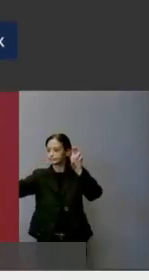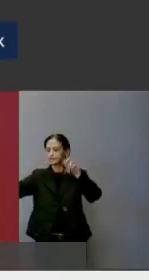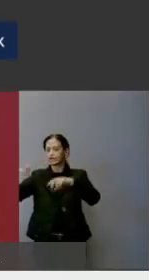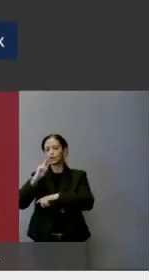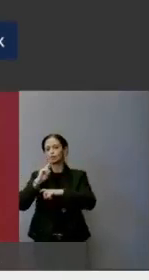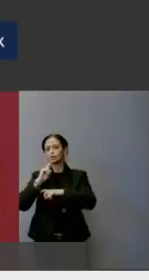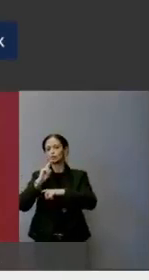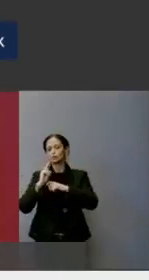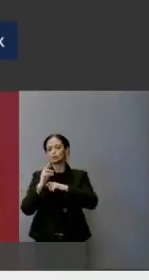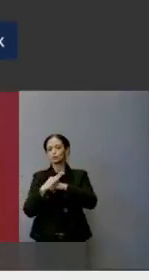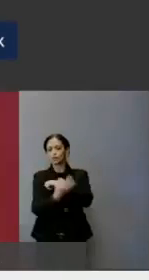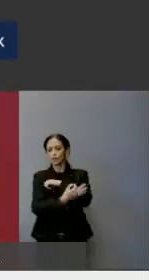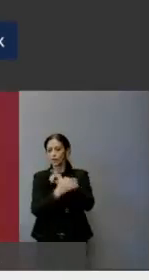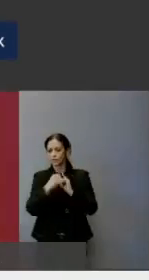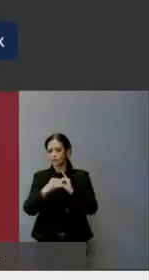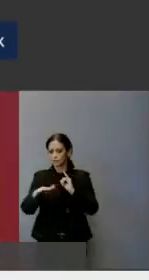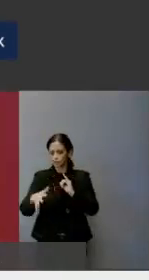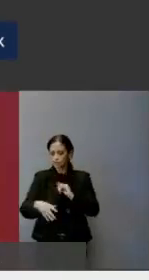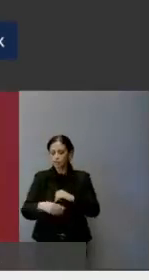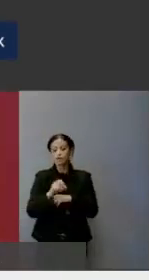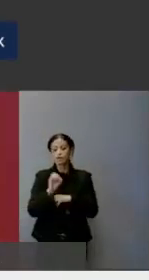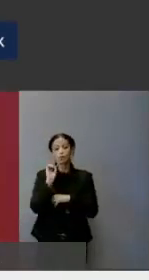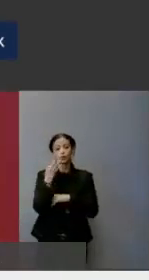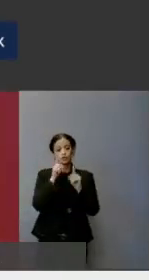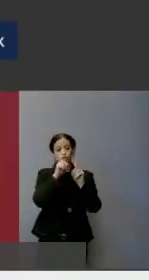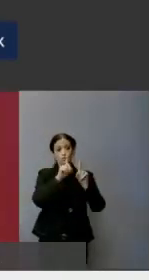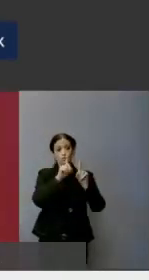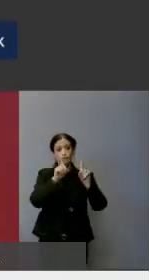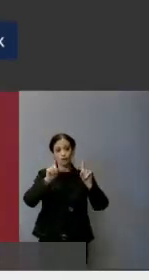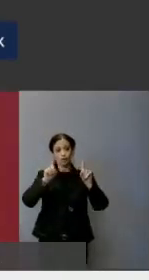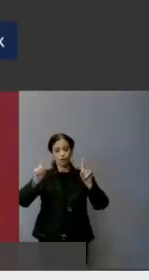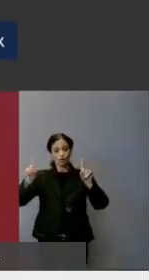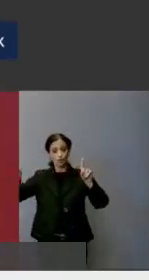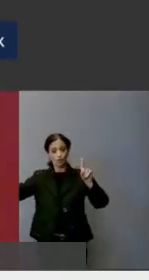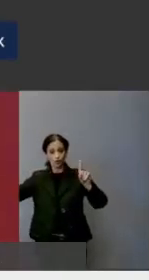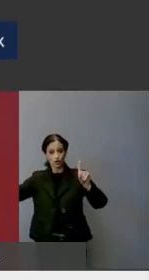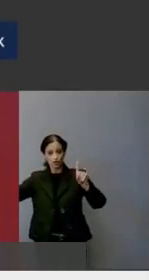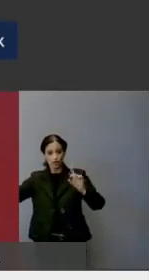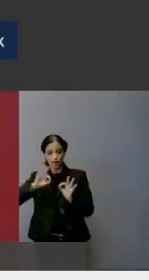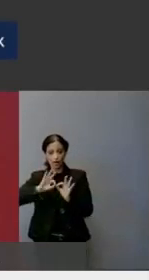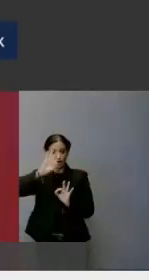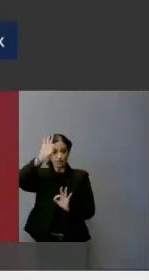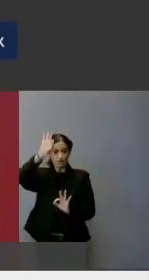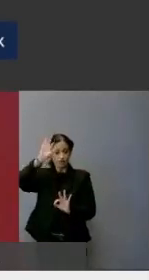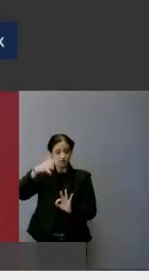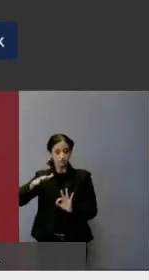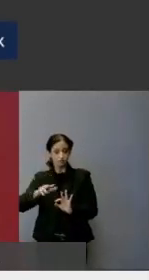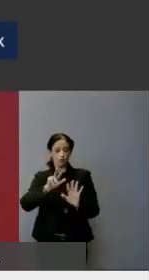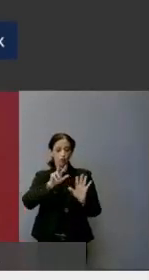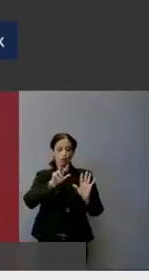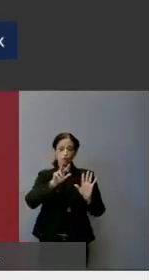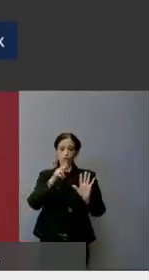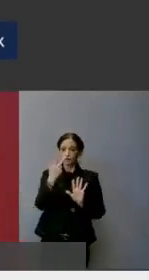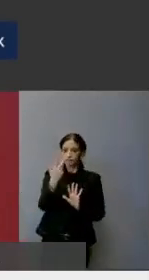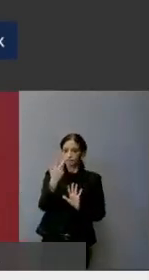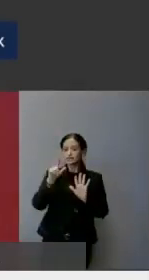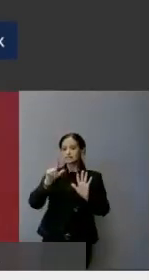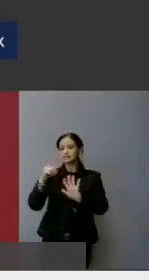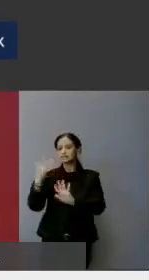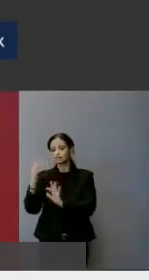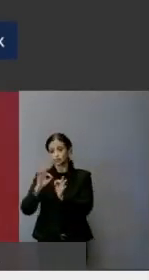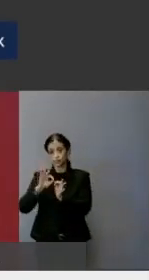costituito da 14 piloni con un altezza massima che varia da 83 a 75 metri di altezza